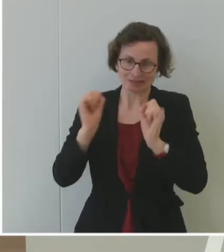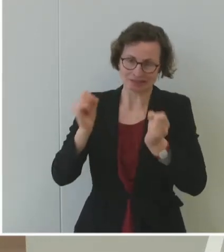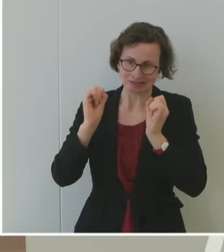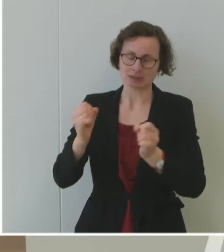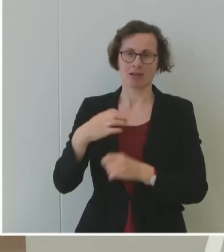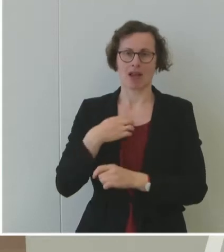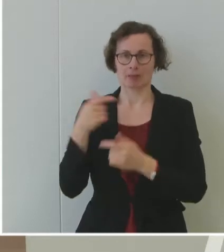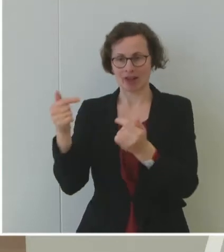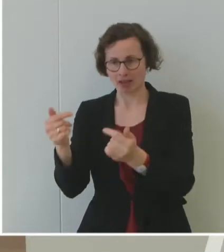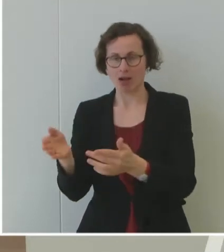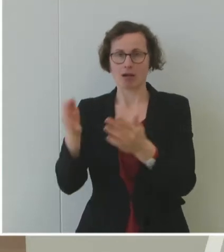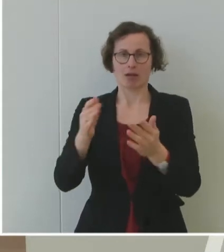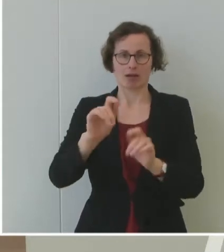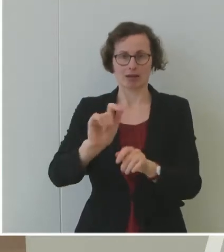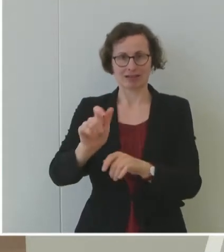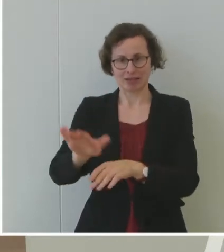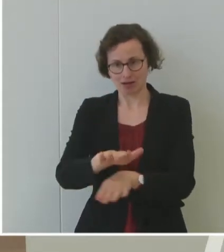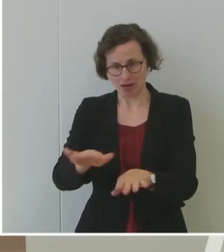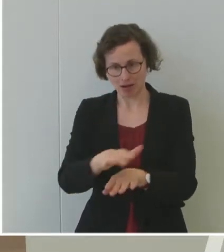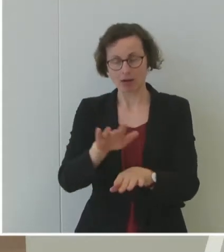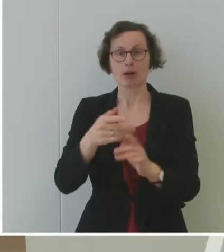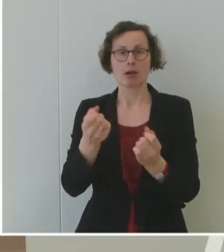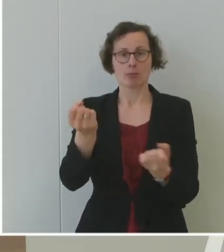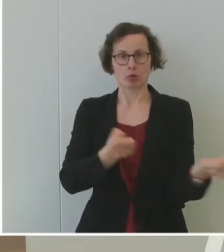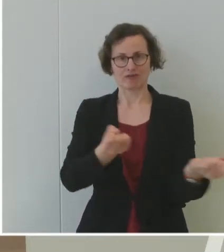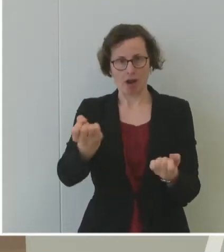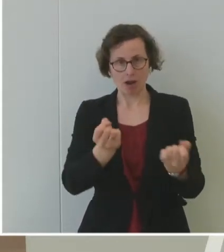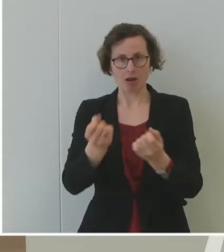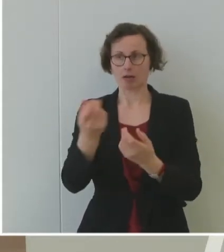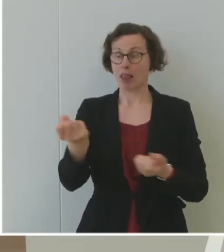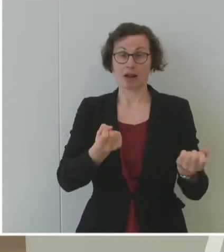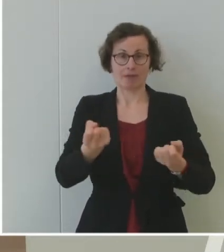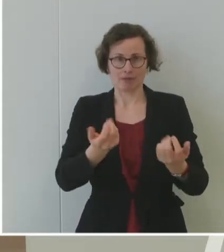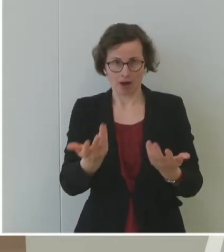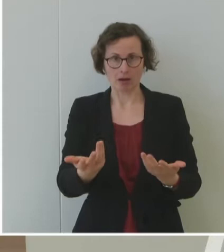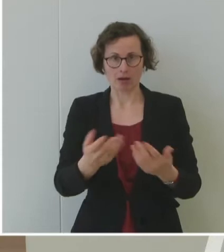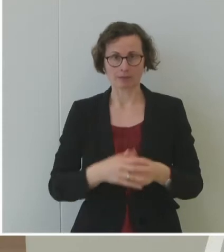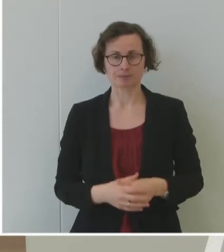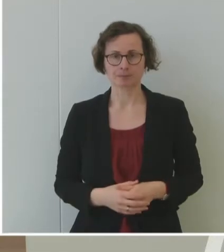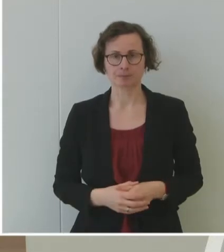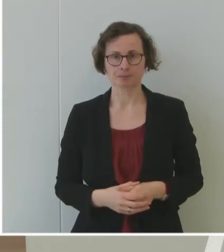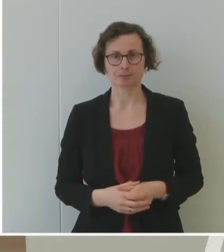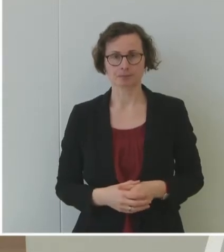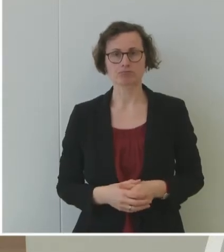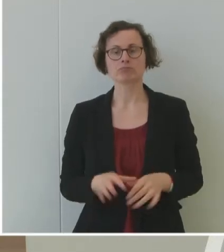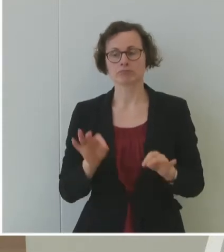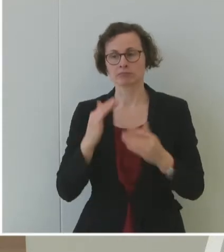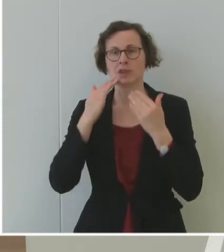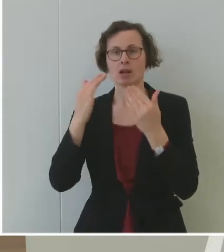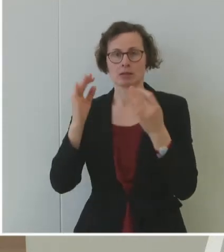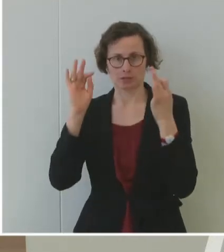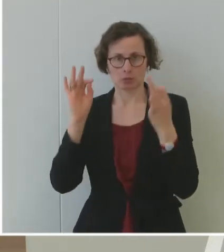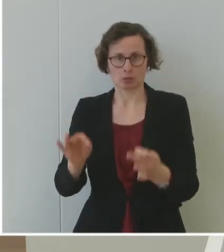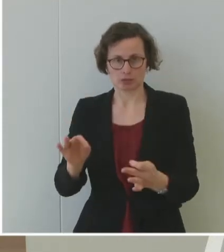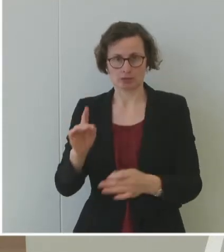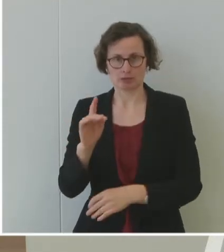Kassiererin, bei den Busfahrerinnen und Busfahrern, aber auch den Lkw-Fahrerinnen und Lkw-Fahrern. Gut, und nun? Was diese